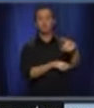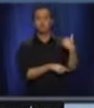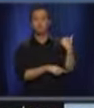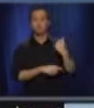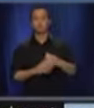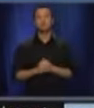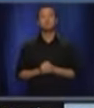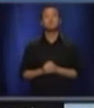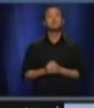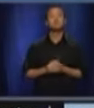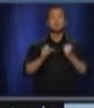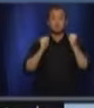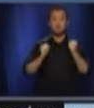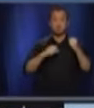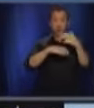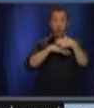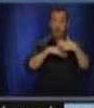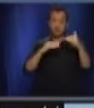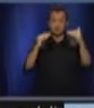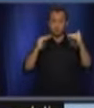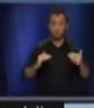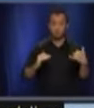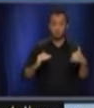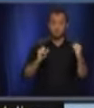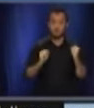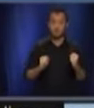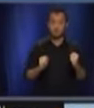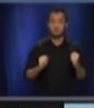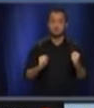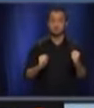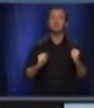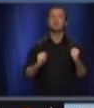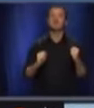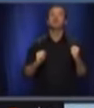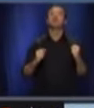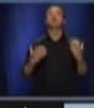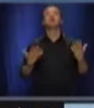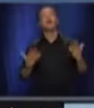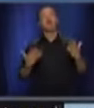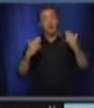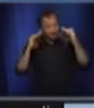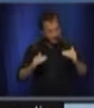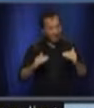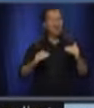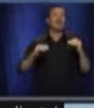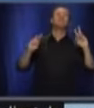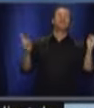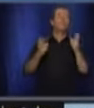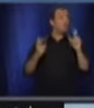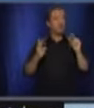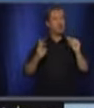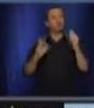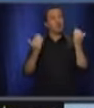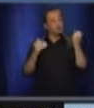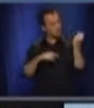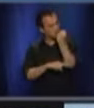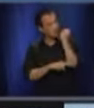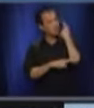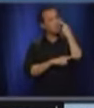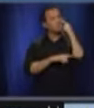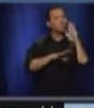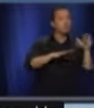on peut passer de l'orange au jaune, mais ça nous prend du temps pour voir la tendance. Donc, tout n'est pas définitif. Si vous êtes dans